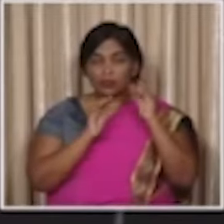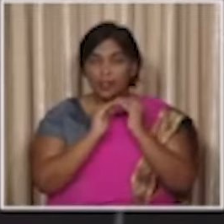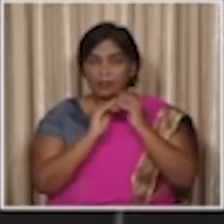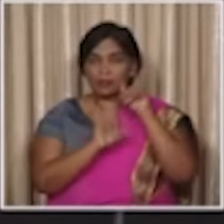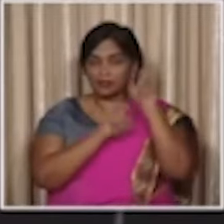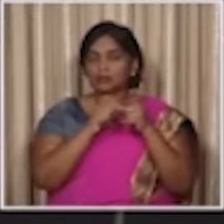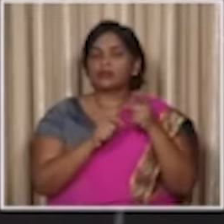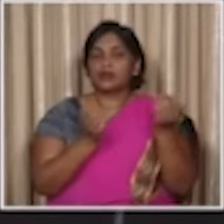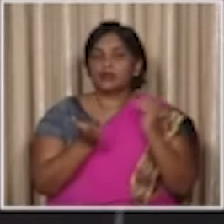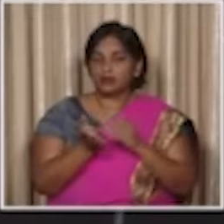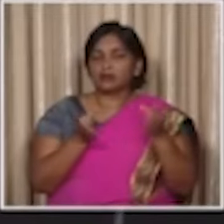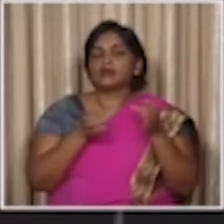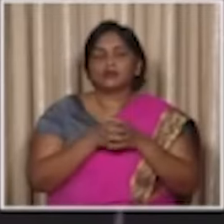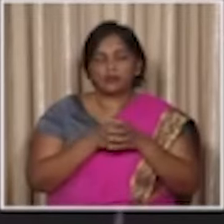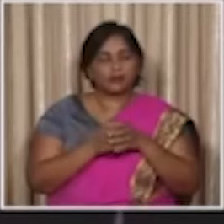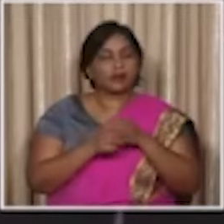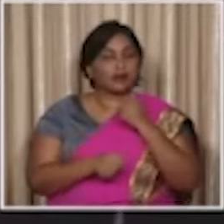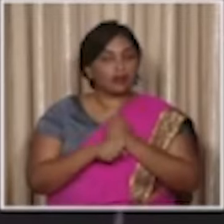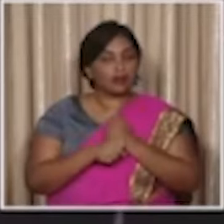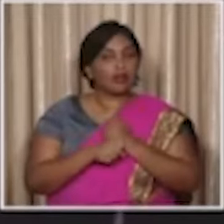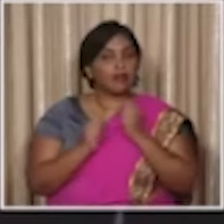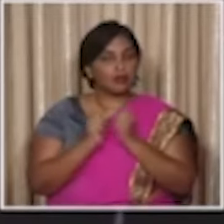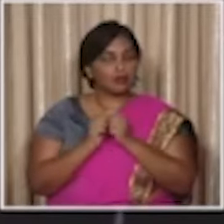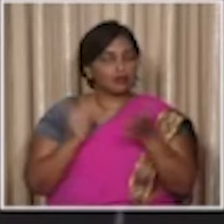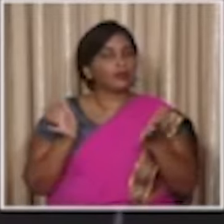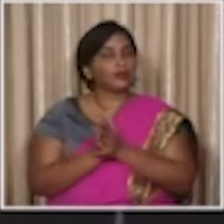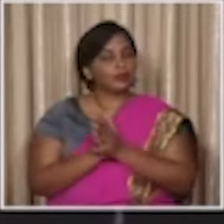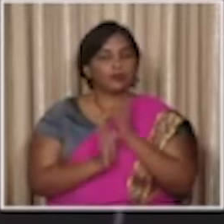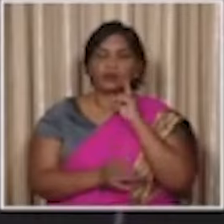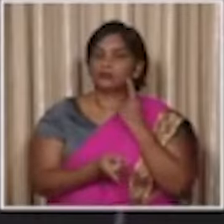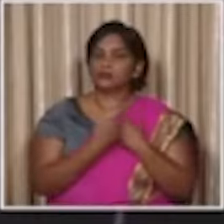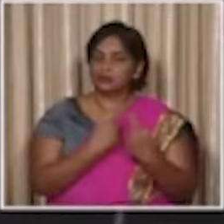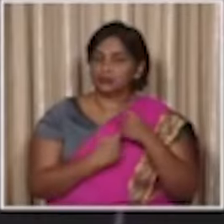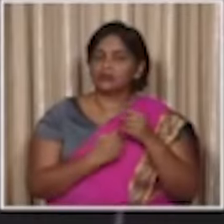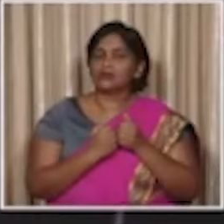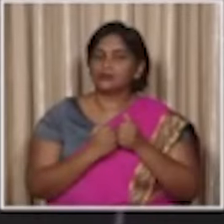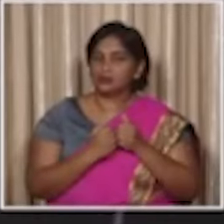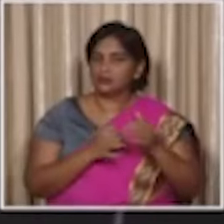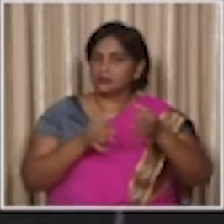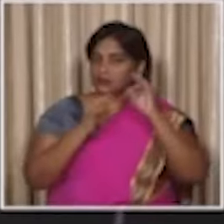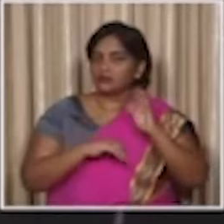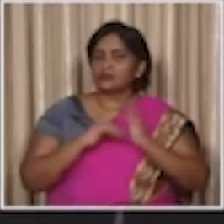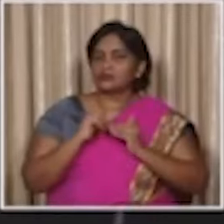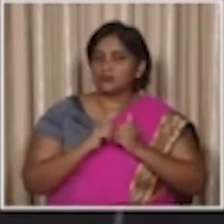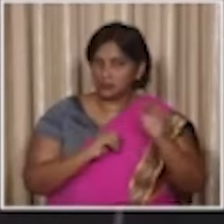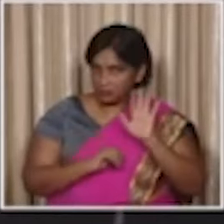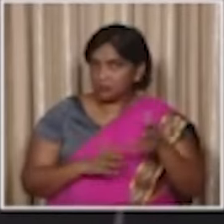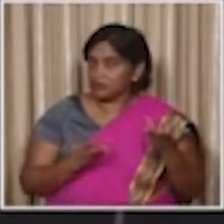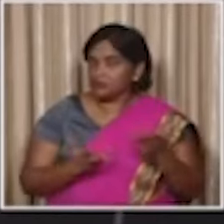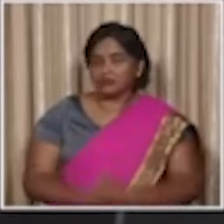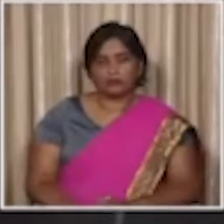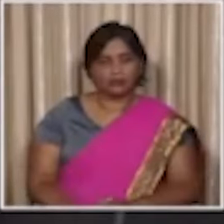නැවතර කණ්ඩායමක් හැටියට රාජ්‍ය නිලධාරීන් එක්ව මේ සමීක්ෂණයක් කරලා ඒක නිසි ක්‍රියාමාර්ගයක් ගන්නවද නැද්ද කියන